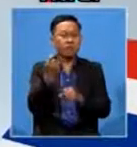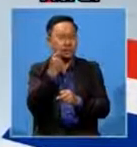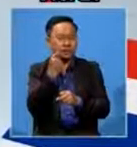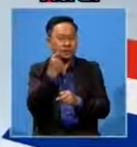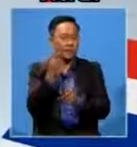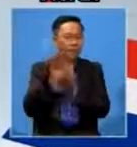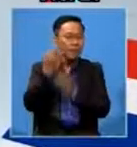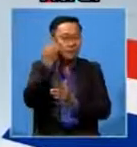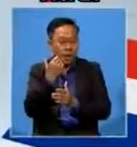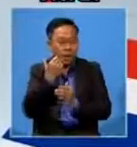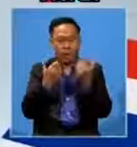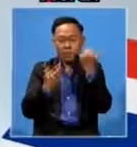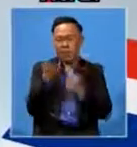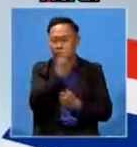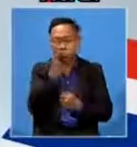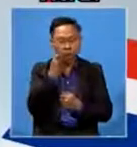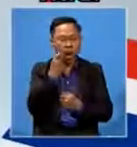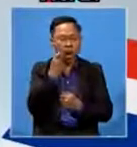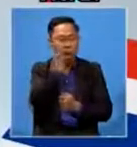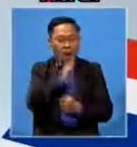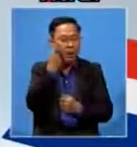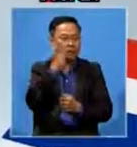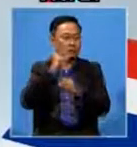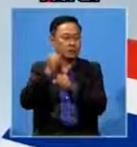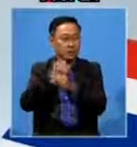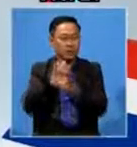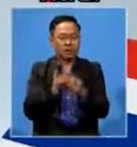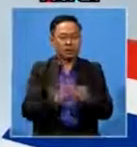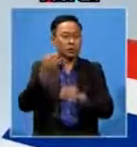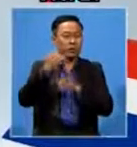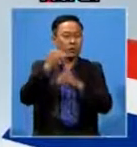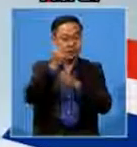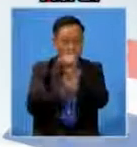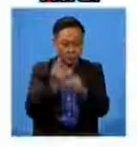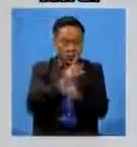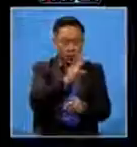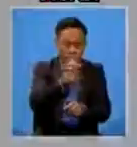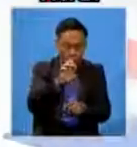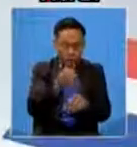จาก600บาทต่อรายต่อปีเพิ่มเป็น900บาทต่อรายต่อปี